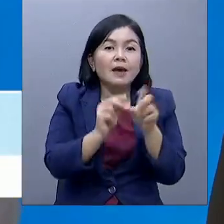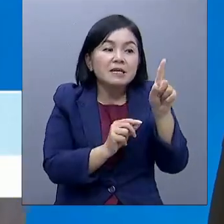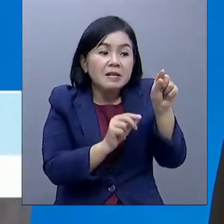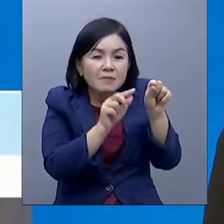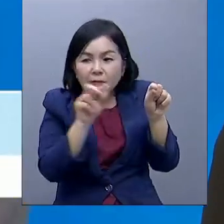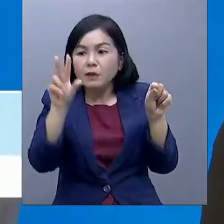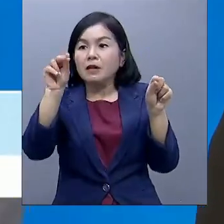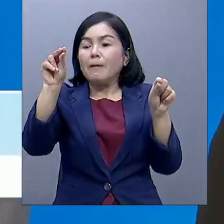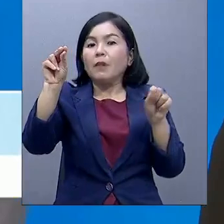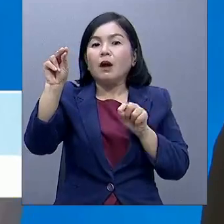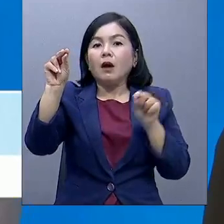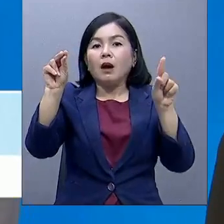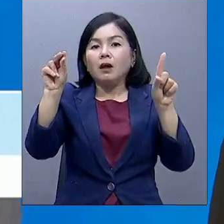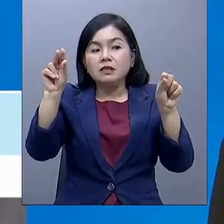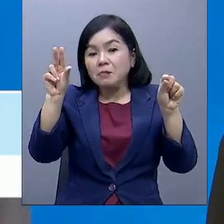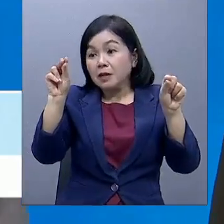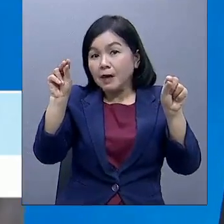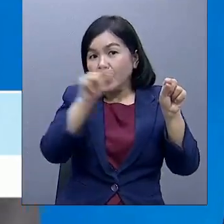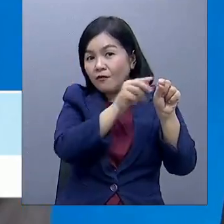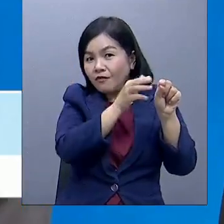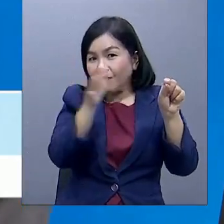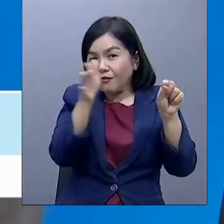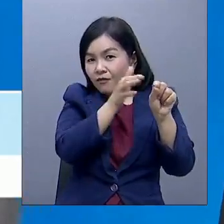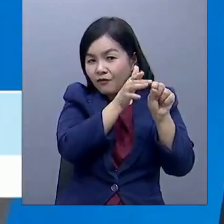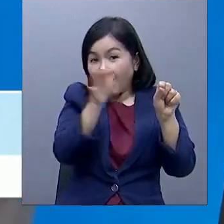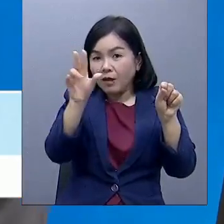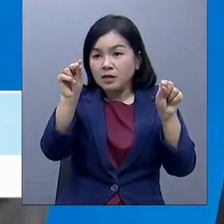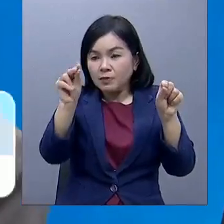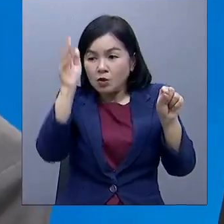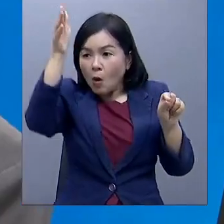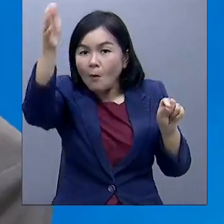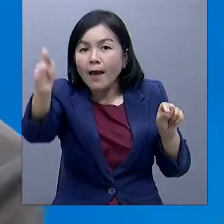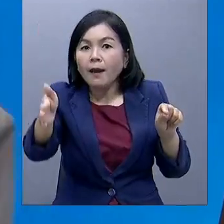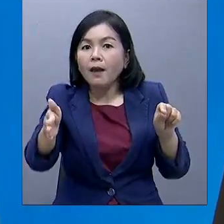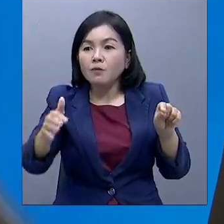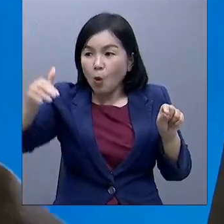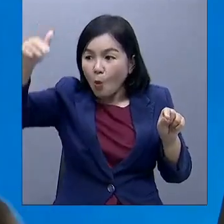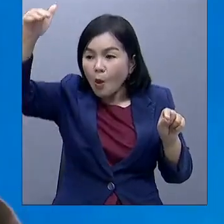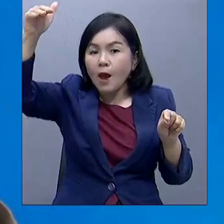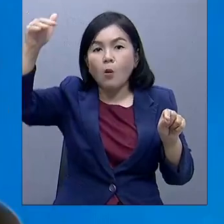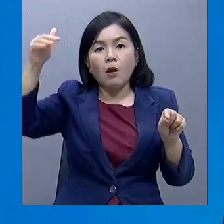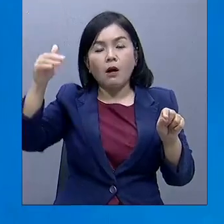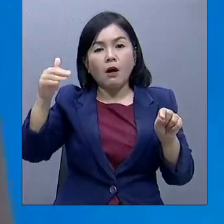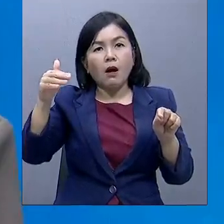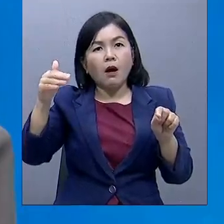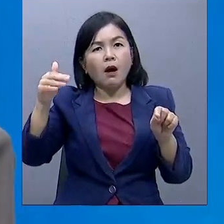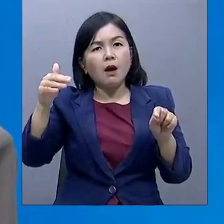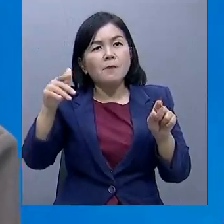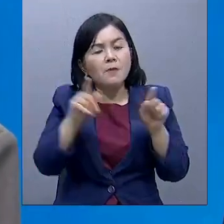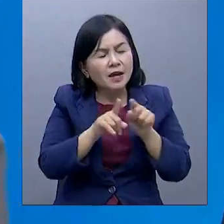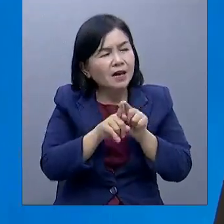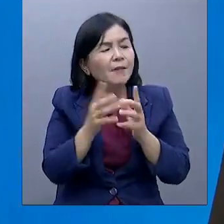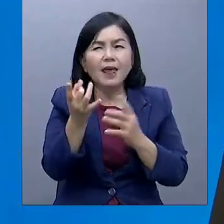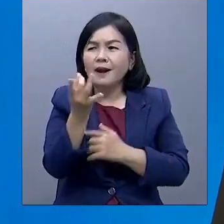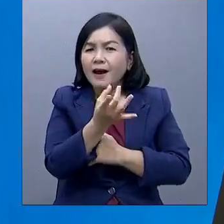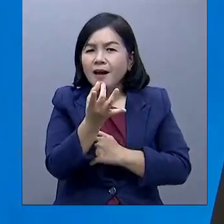3มันส่งต่อผ่านไปที่แบบจะก้าวไปข้างหน้าเป็นผู้ใหญ่ เต็มตั วกับความเค้าเรียกอะไร